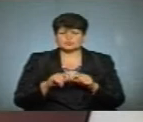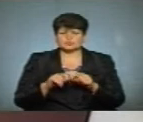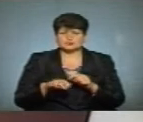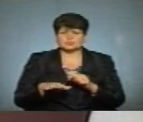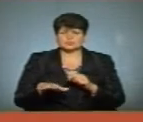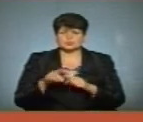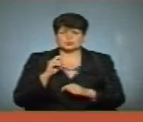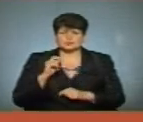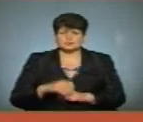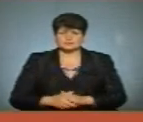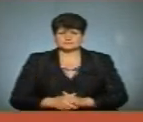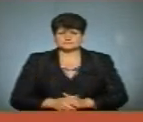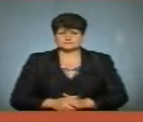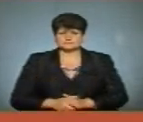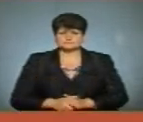території.